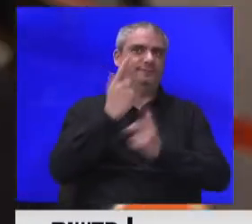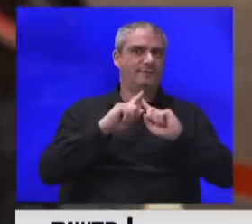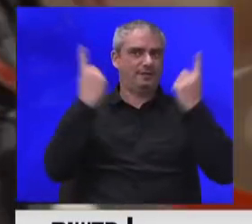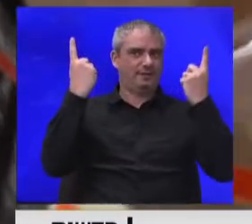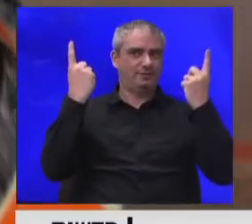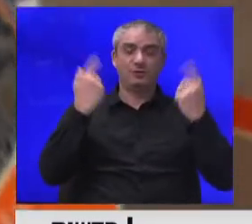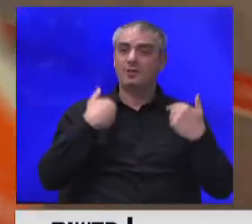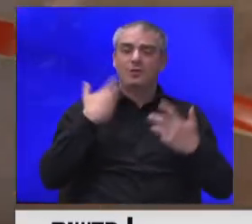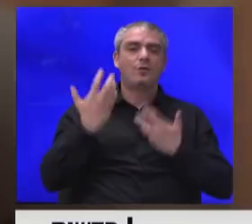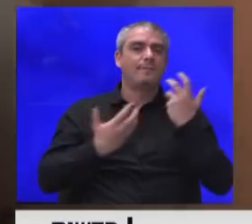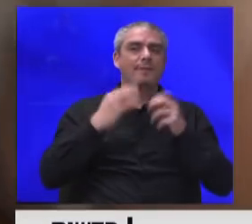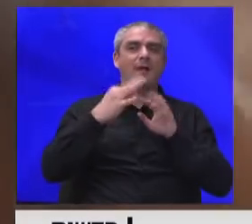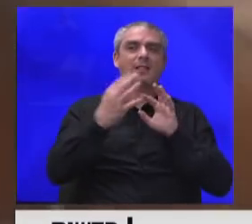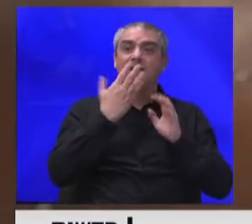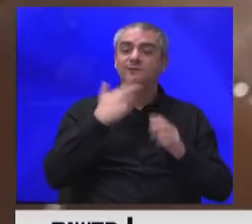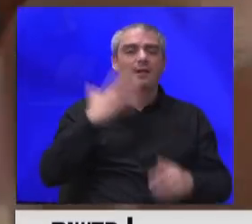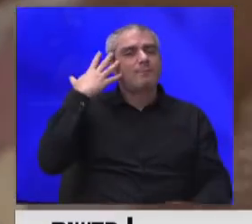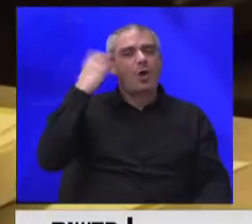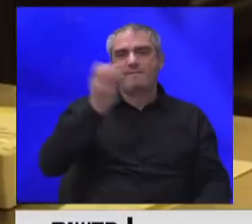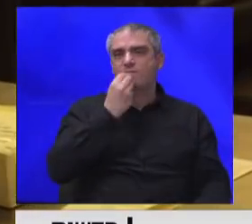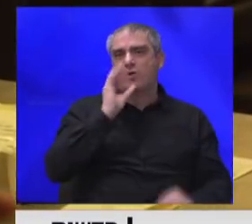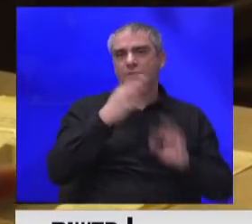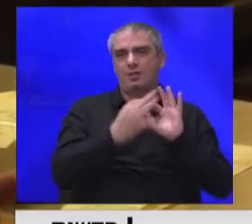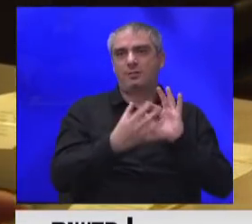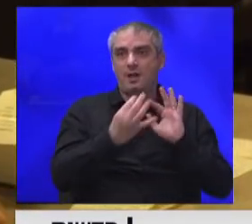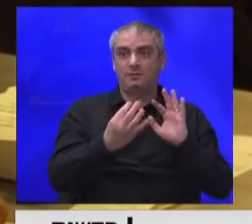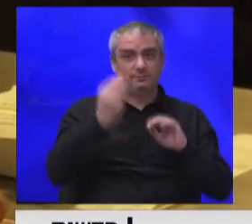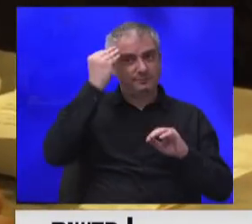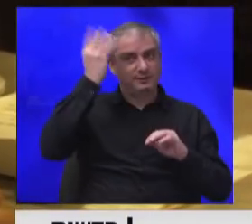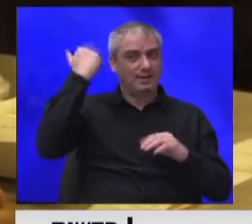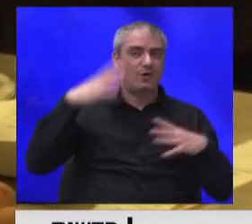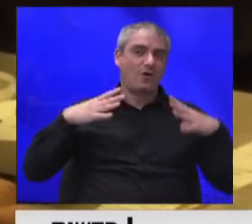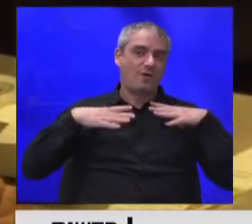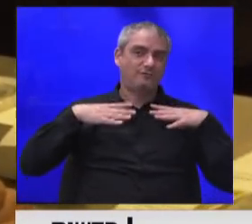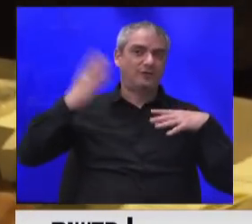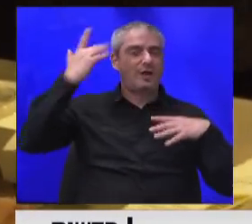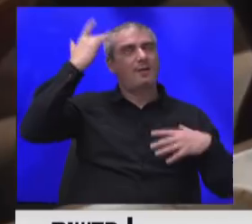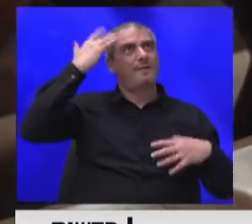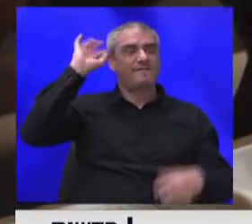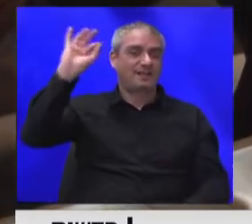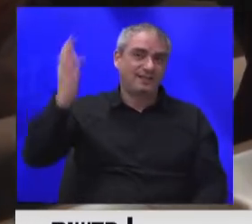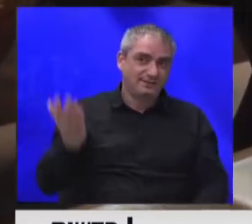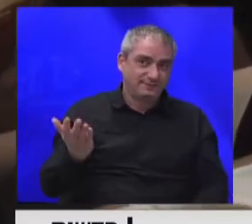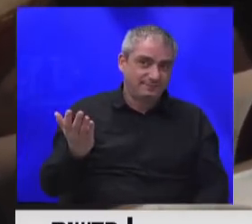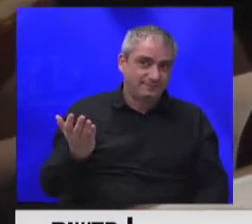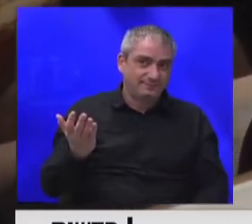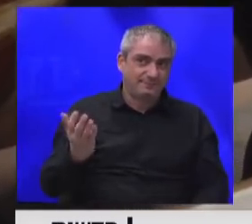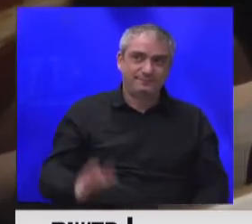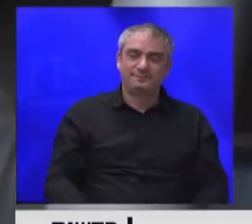אנחנו מטבח תאילנדי, וישראלים מתים על אוכל תאילנדי. מזכיר להם אולי את החופשה שהם פנטזים עליה?